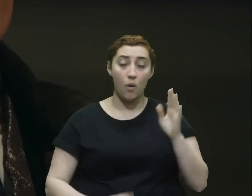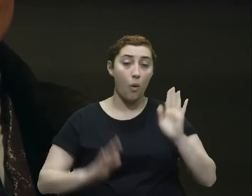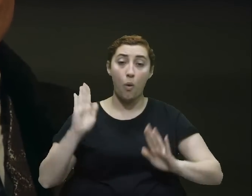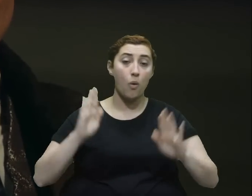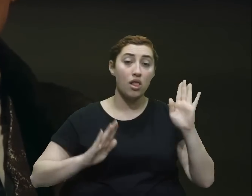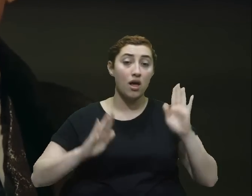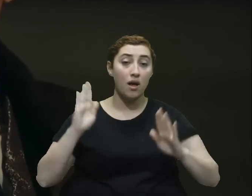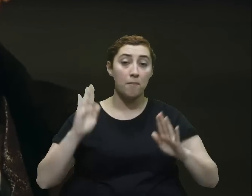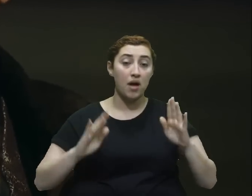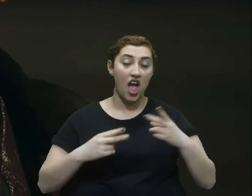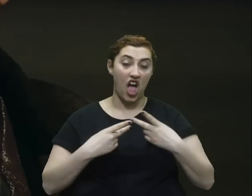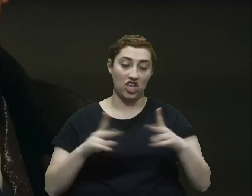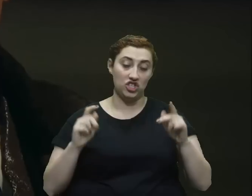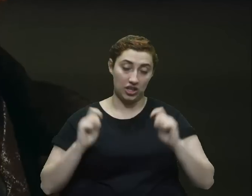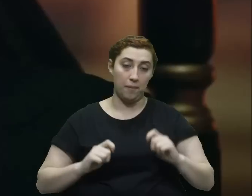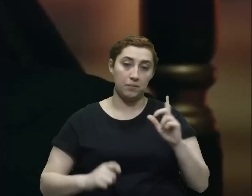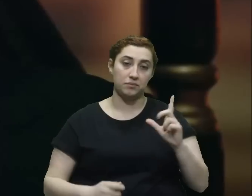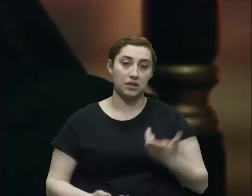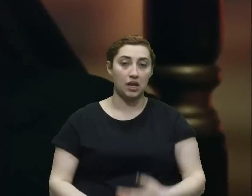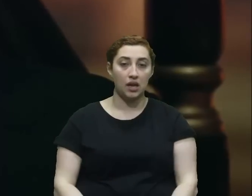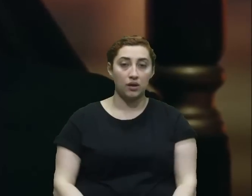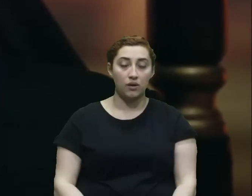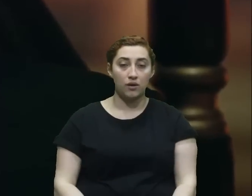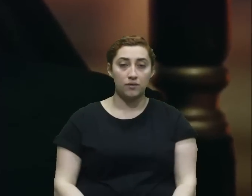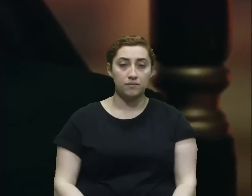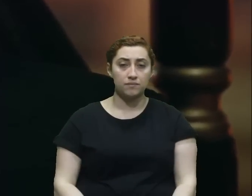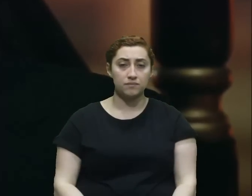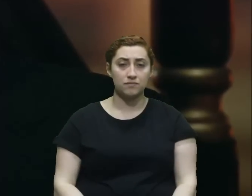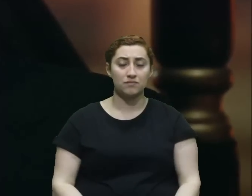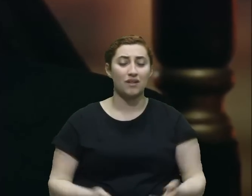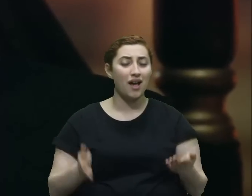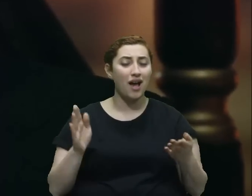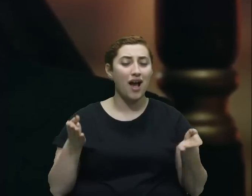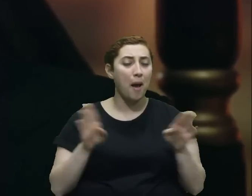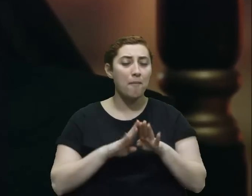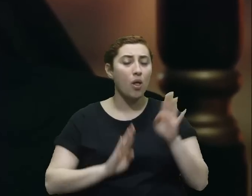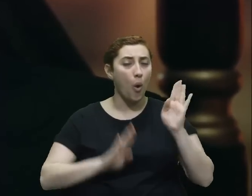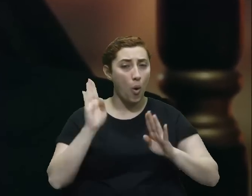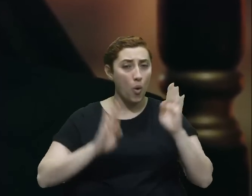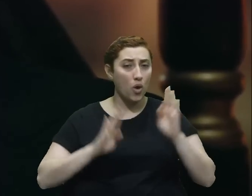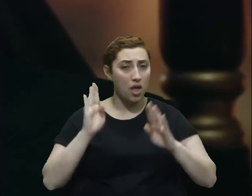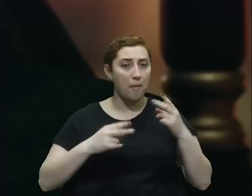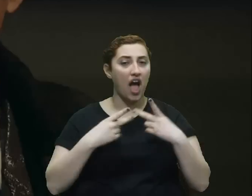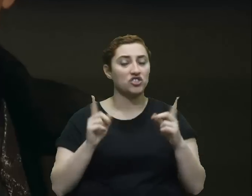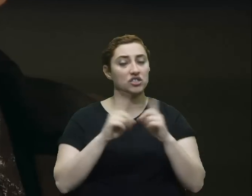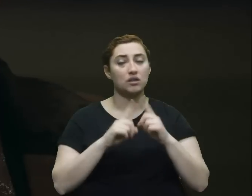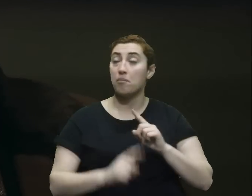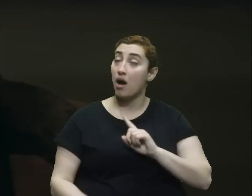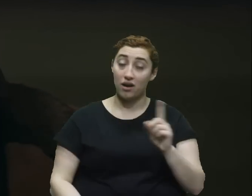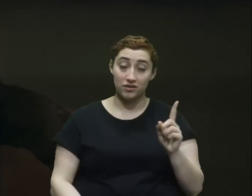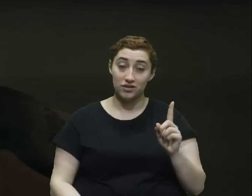Oylama açık yapılacak. Kapalı oylama açık sayın.